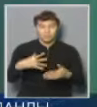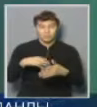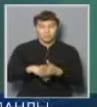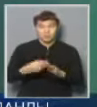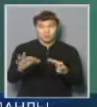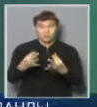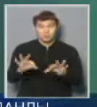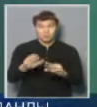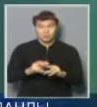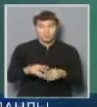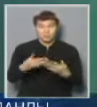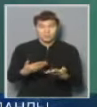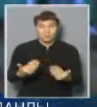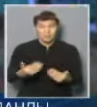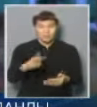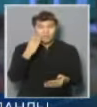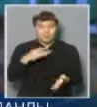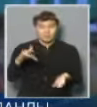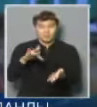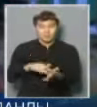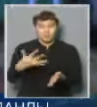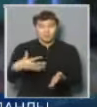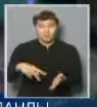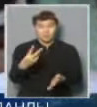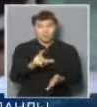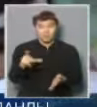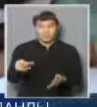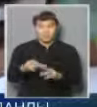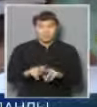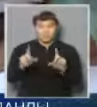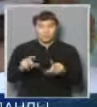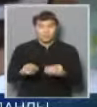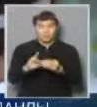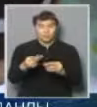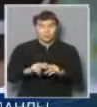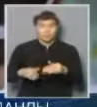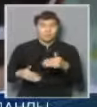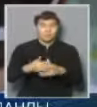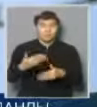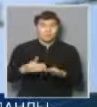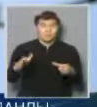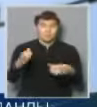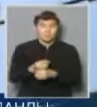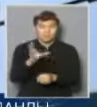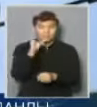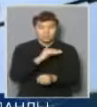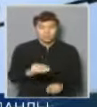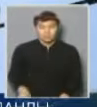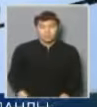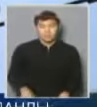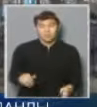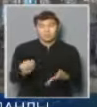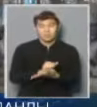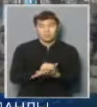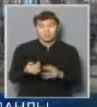оларға бостандық бұйырмапты. Қазір Алматыдағы абақтыда 52 жеткіншек отыр. Тек 12-сінің жаза өтеу мерзімі қысқартылуы мүмкін. Жалпы құжат